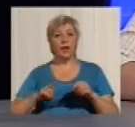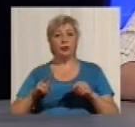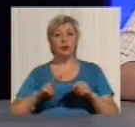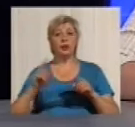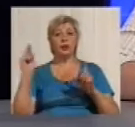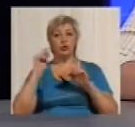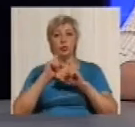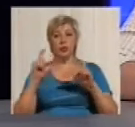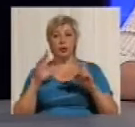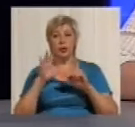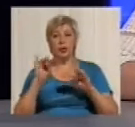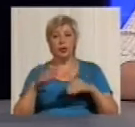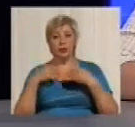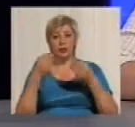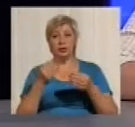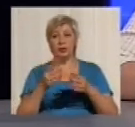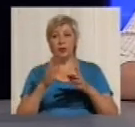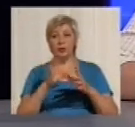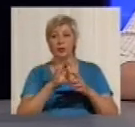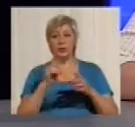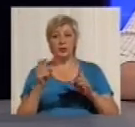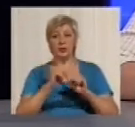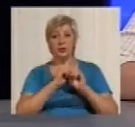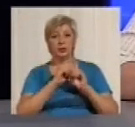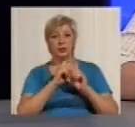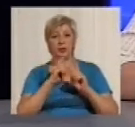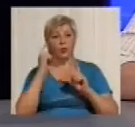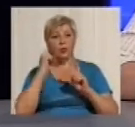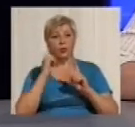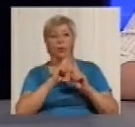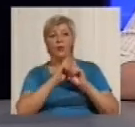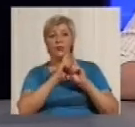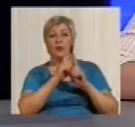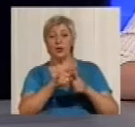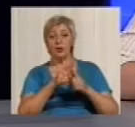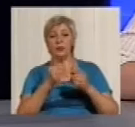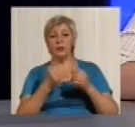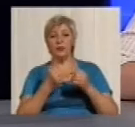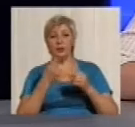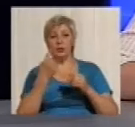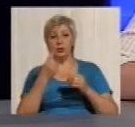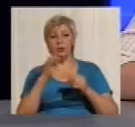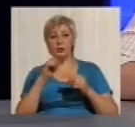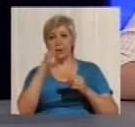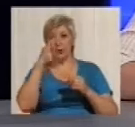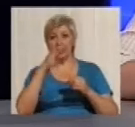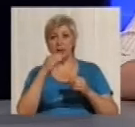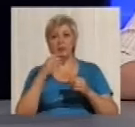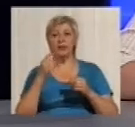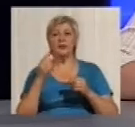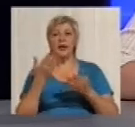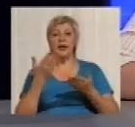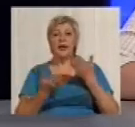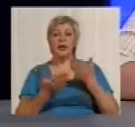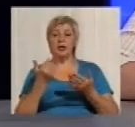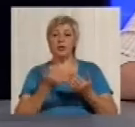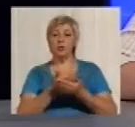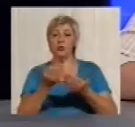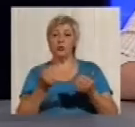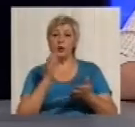офіційну відповідь одному із батьків від Департаменту гуманітарної політики міської ради ми дізнаємось протягом ефіру. Якщо ви